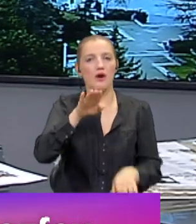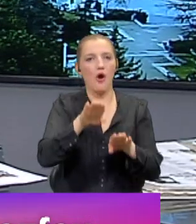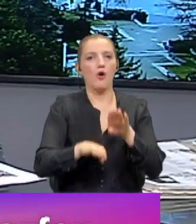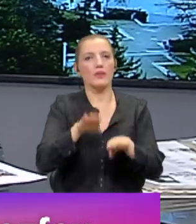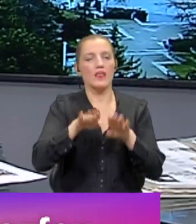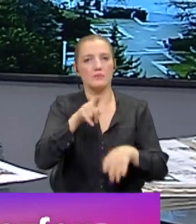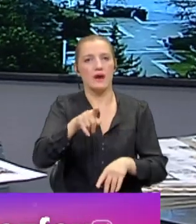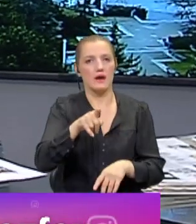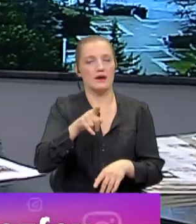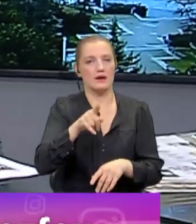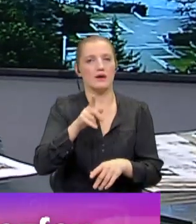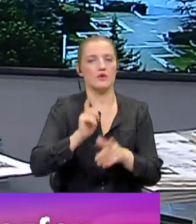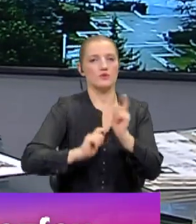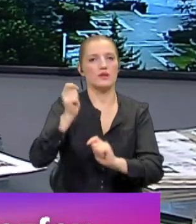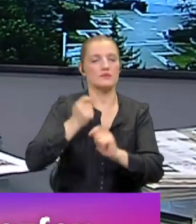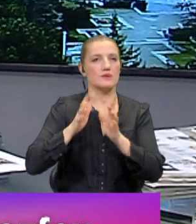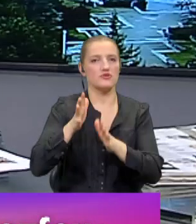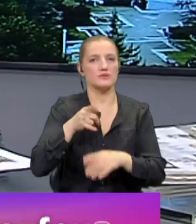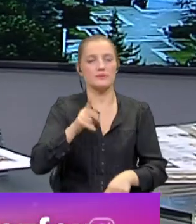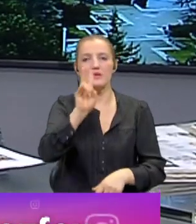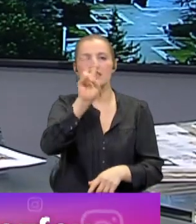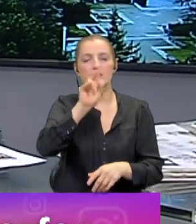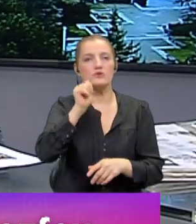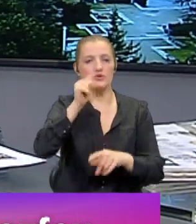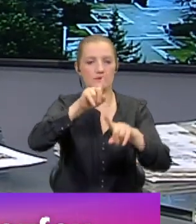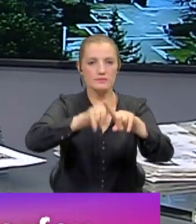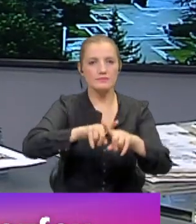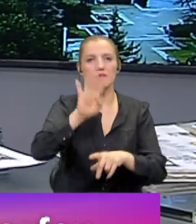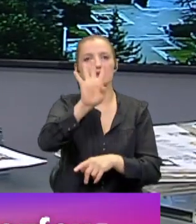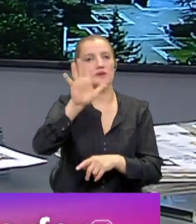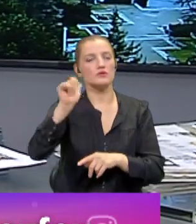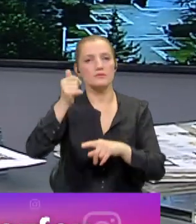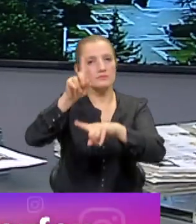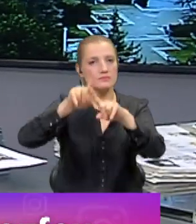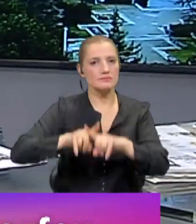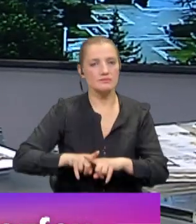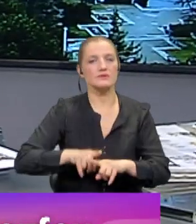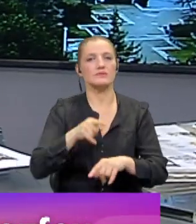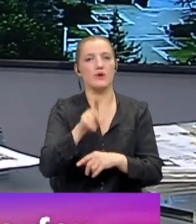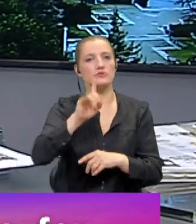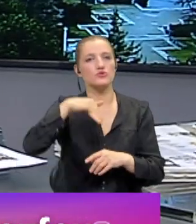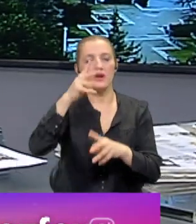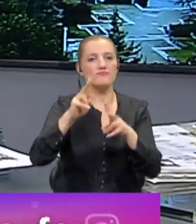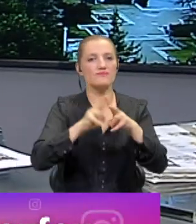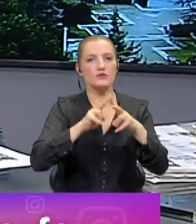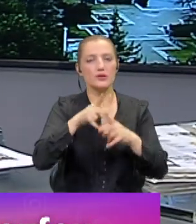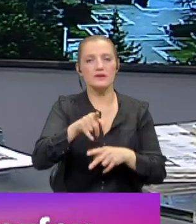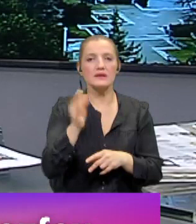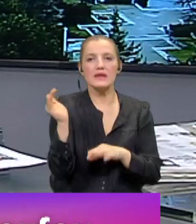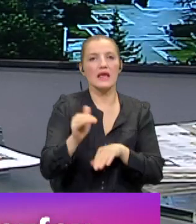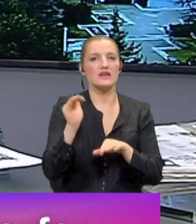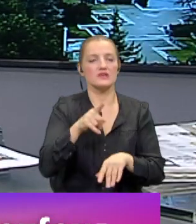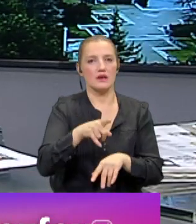lık Sağ ol ama tüketim ayda işte 20 gün hesaplanıyor 45 gün hesaplanıyor sonra o faturanın nasıl